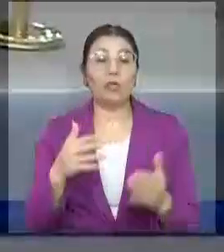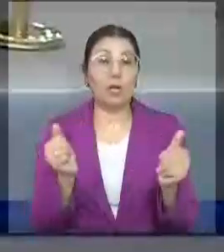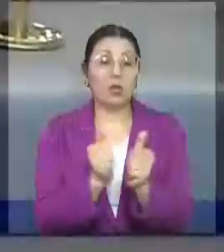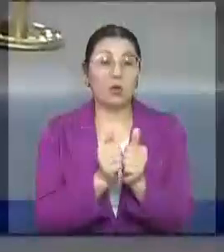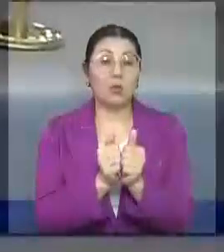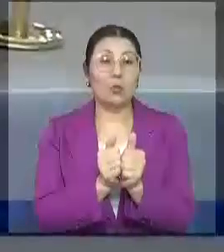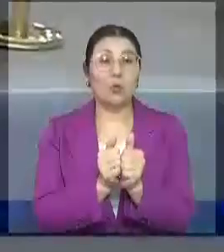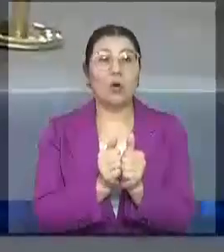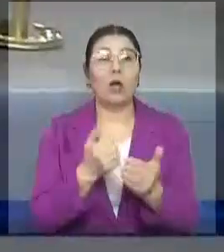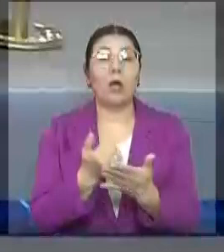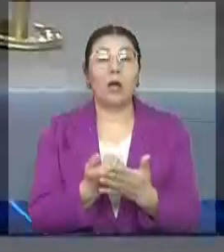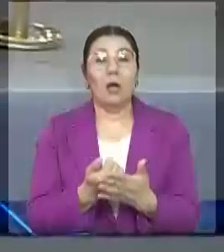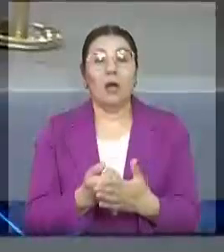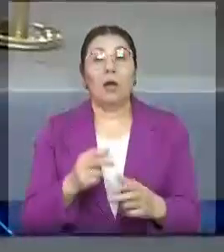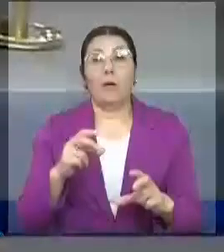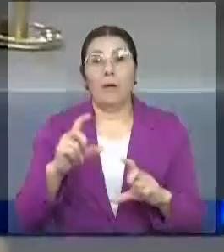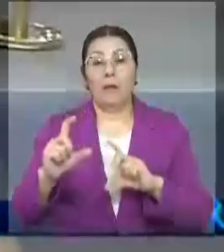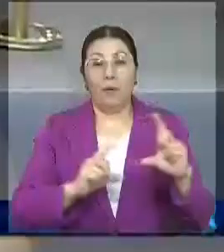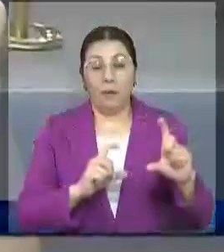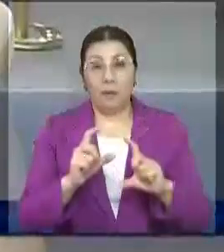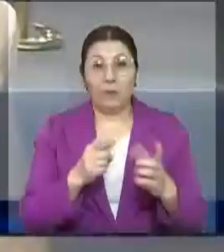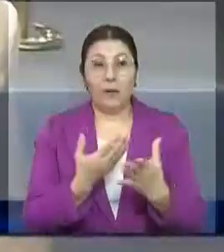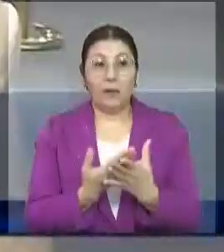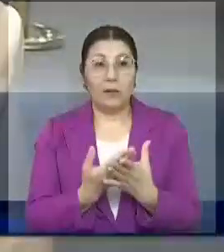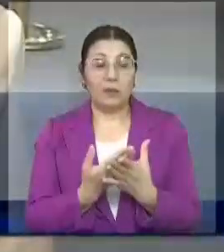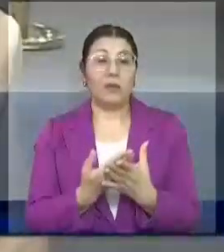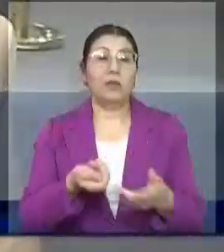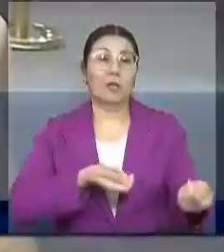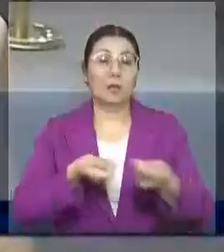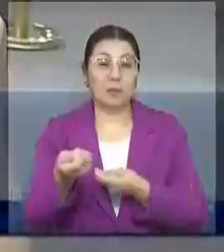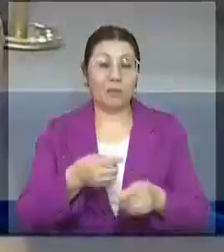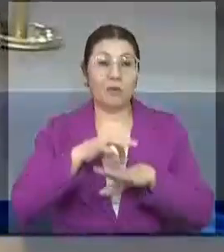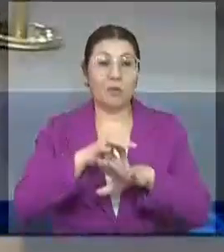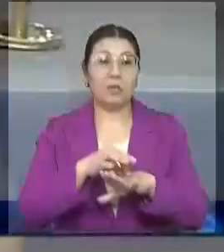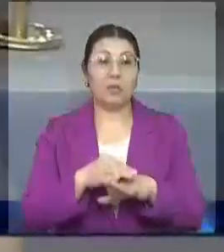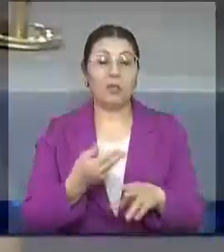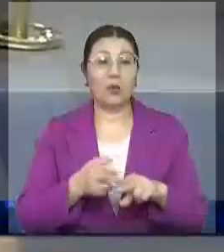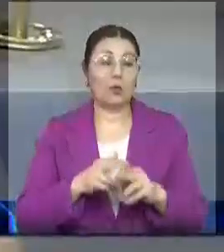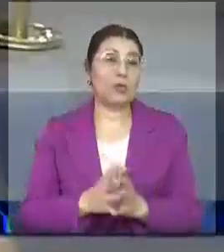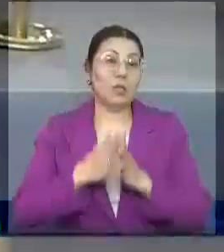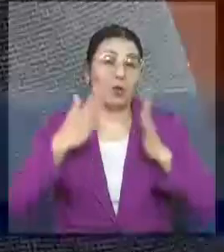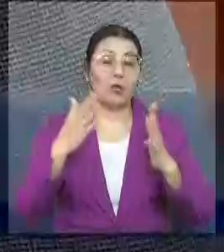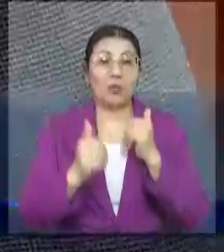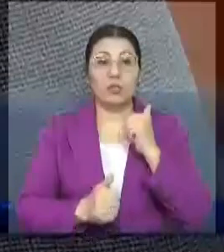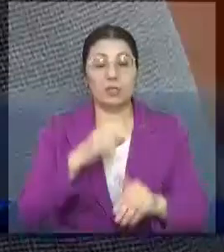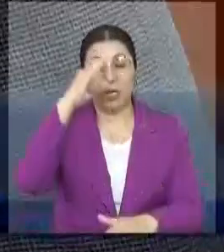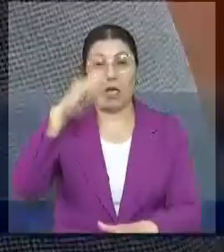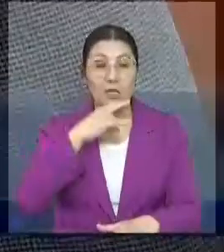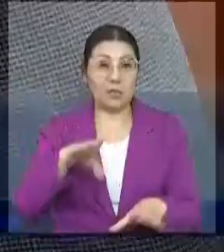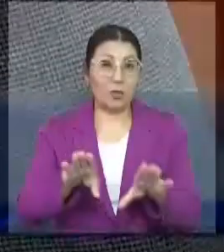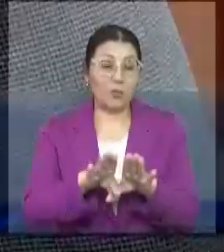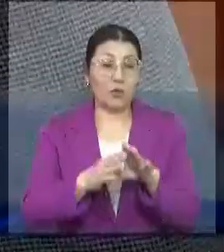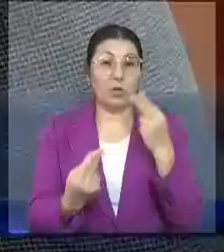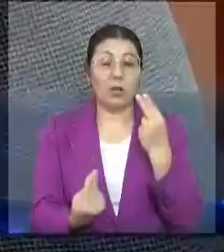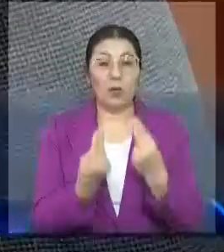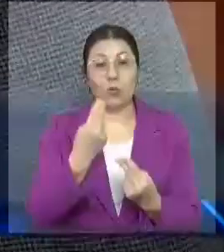жатыр. Жалпы мұндай өте мықты жарыс Қазақстанда осы күнге дейін өткізілген жоқ еді. Екі бөлімде швейцариялық